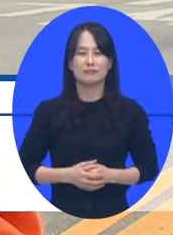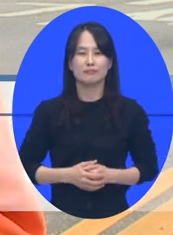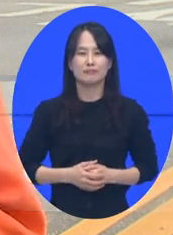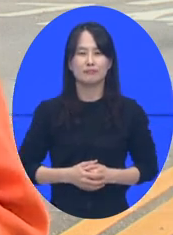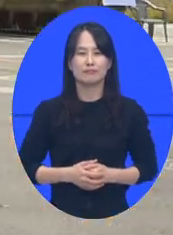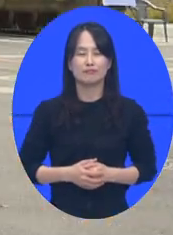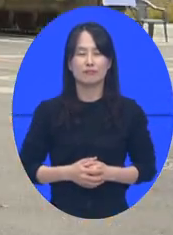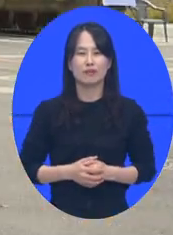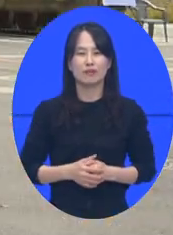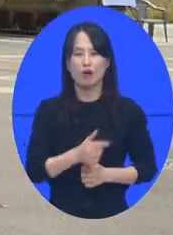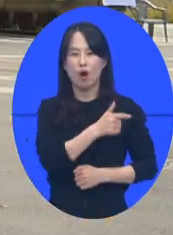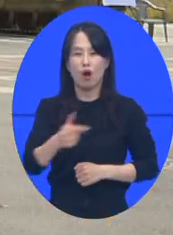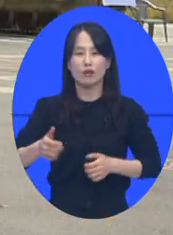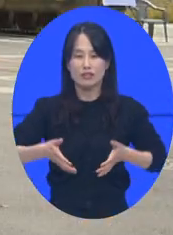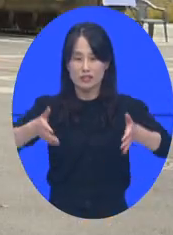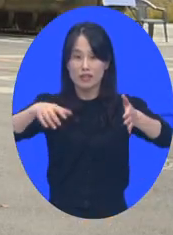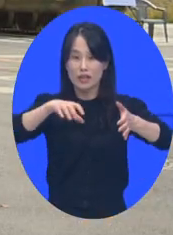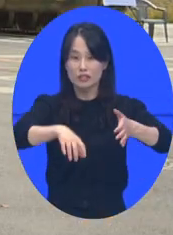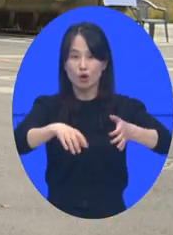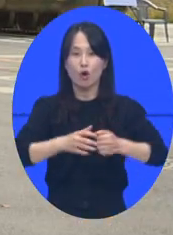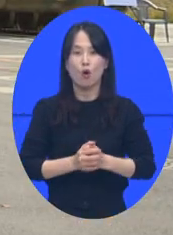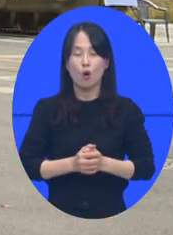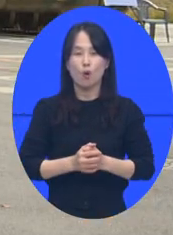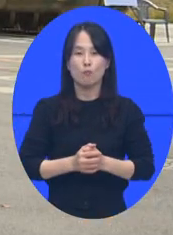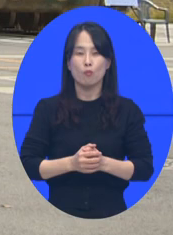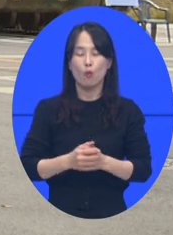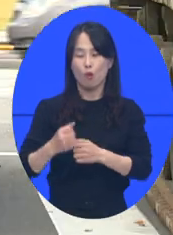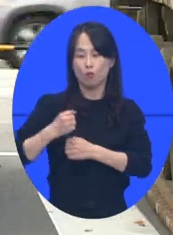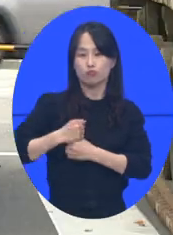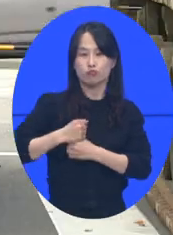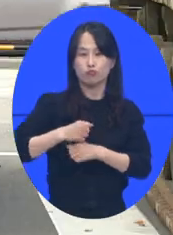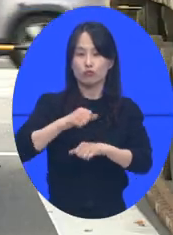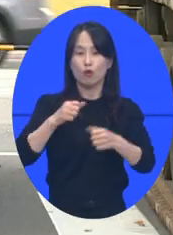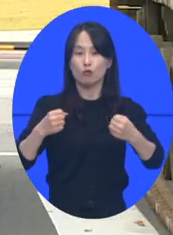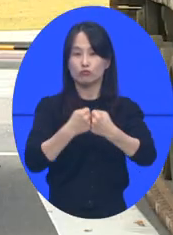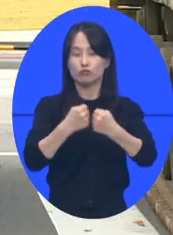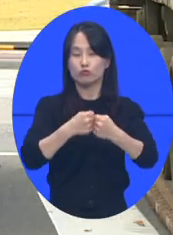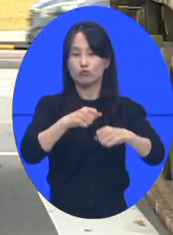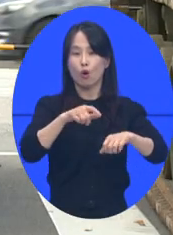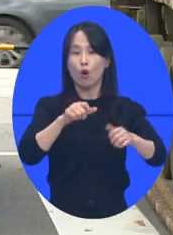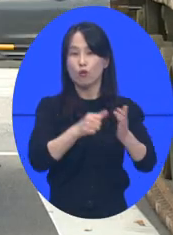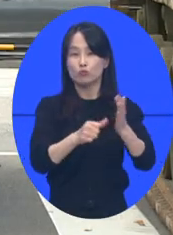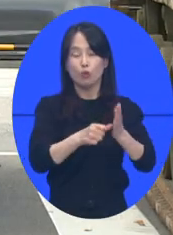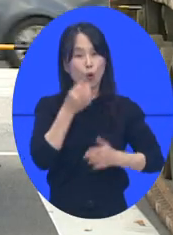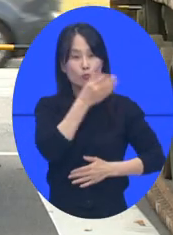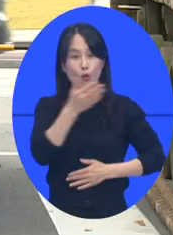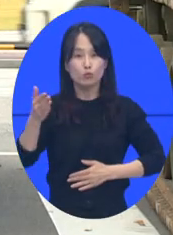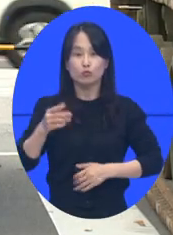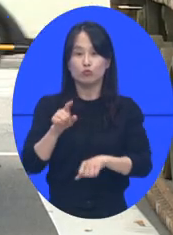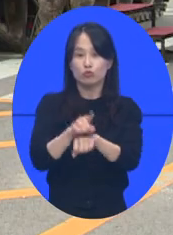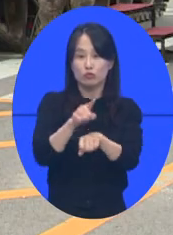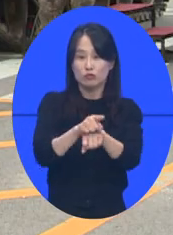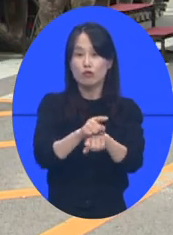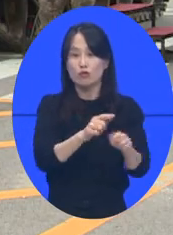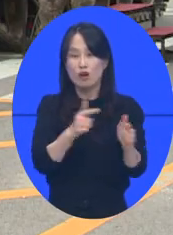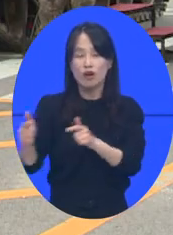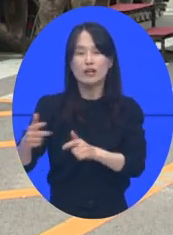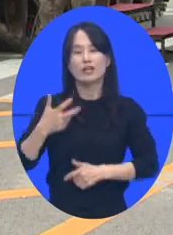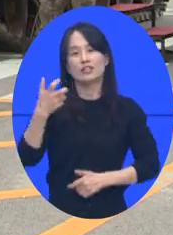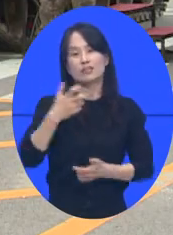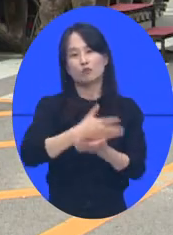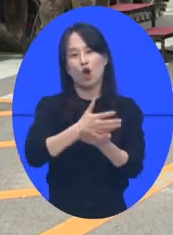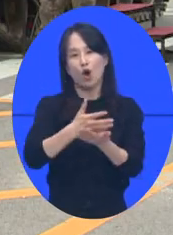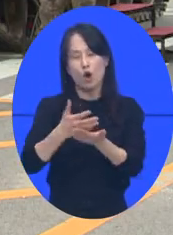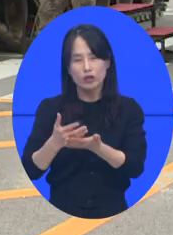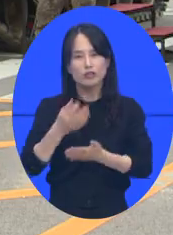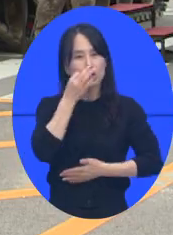재밌었어요 또 왕복 6차선 도로에서 펼쳐지는 군장비 전시에는 우리군 핵심 전력인 k2 전차 K9 자주포 등